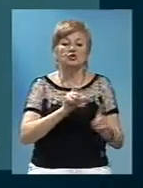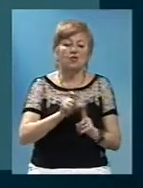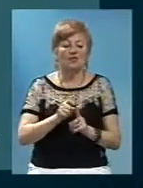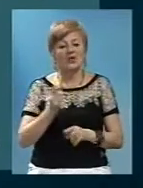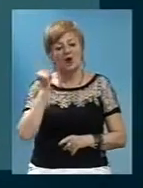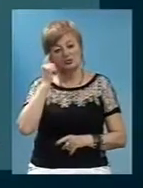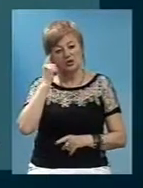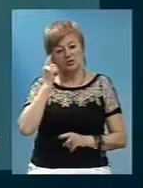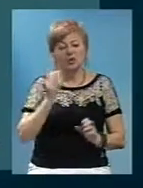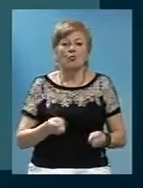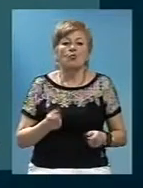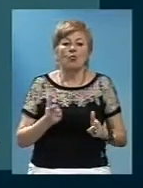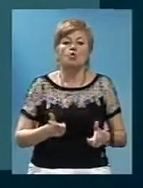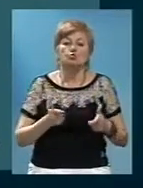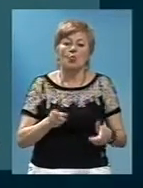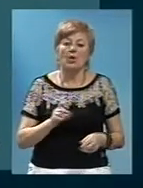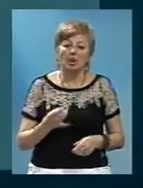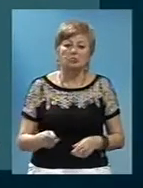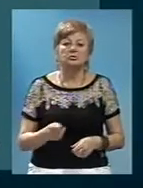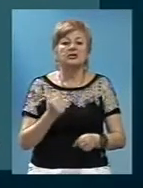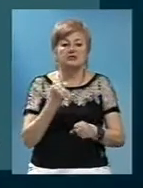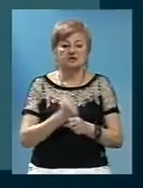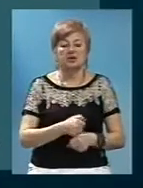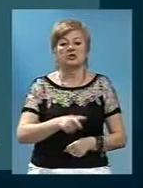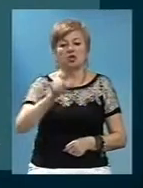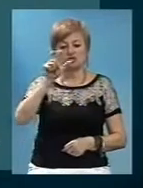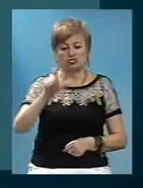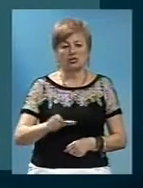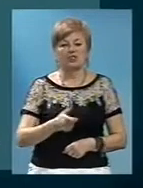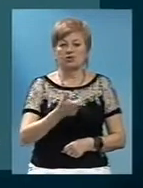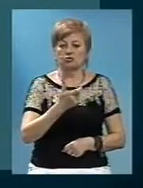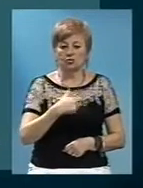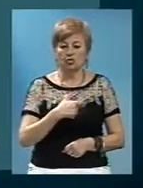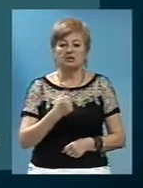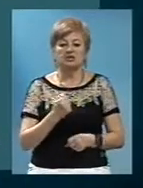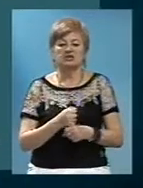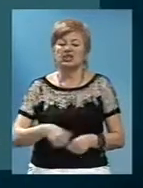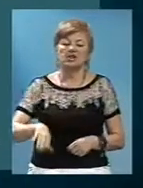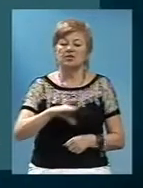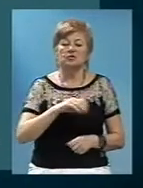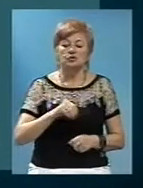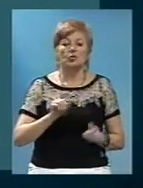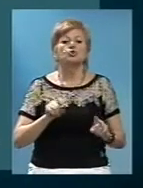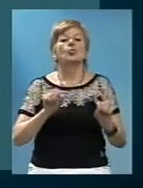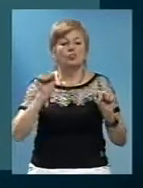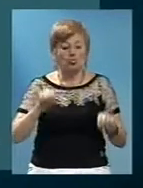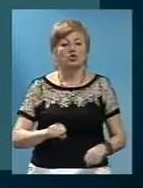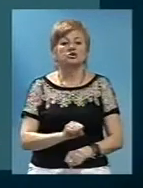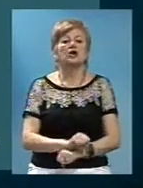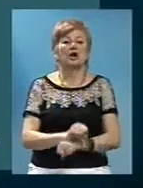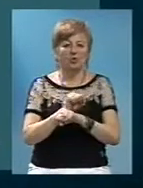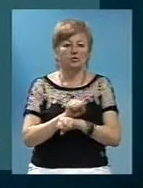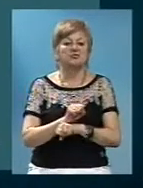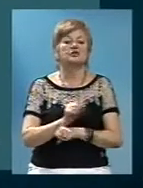і вчинках. Зробити людську гідність мірилом всіх речей. І тоді революція буде